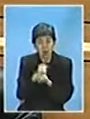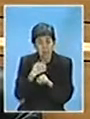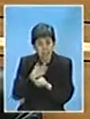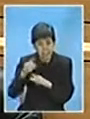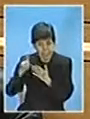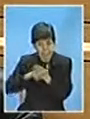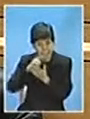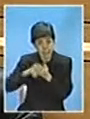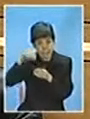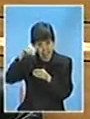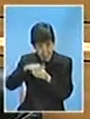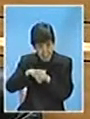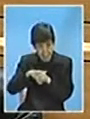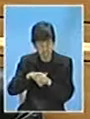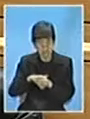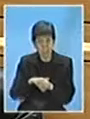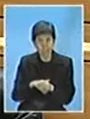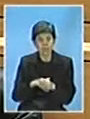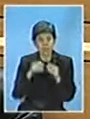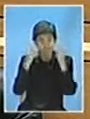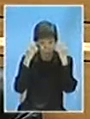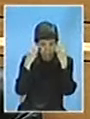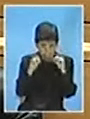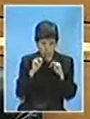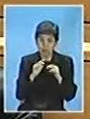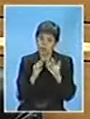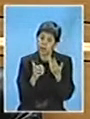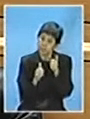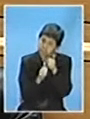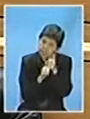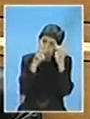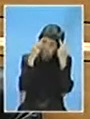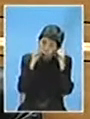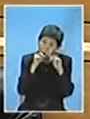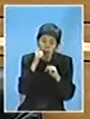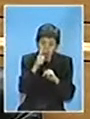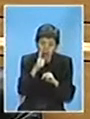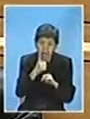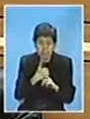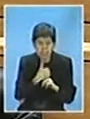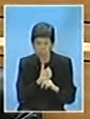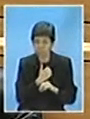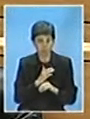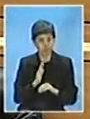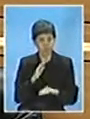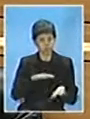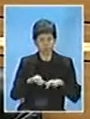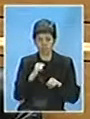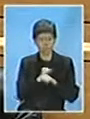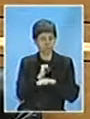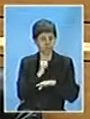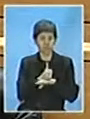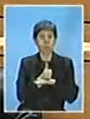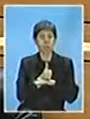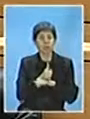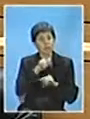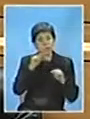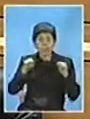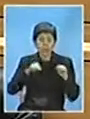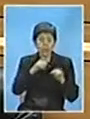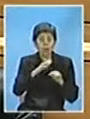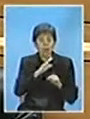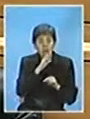การเลือกตั้งเป็นนายกและเป็นอุปนายกเนี่ยก็เพราะว่าเพื่อให้มีความเป็นเอกภาพในการเป็นผู้นำเนี่ยอยู่ที่ใดที่หนึ่ง